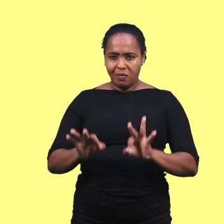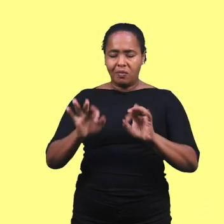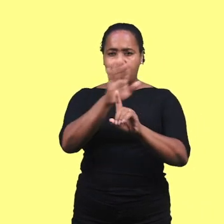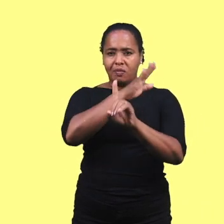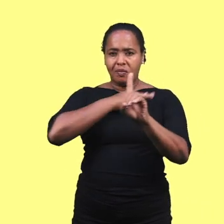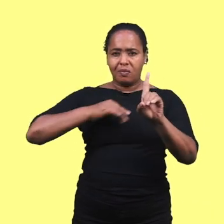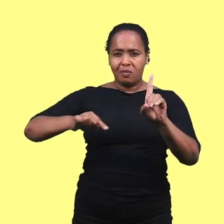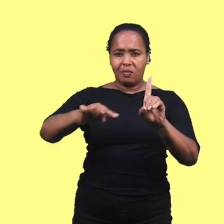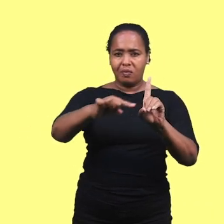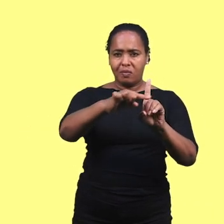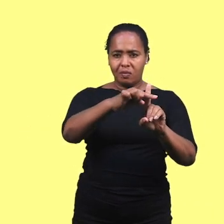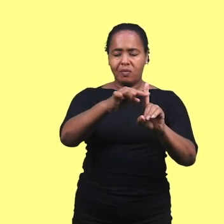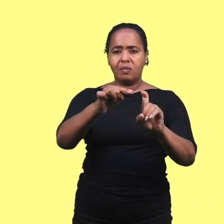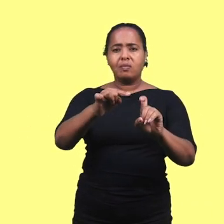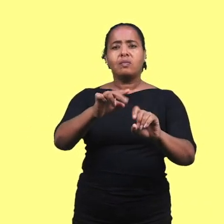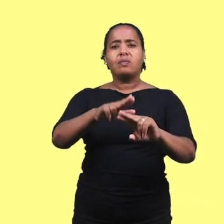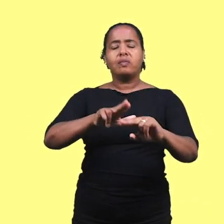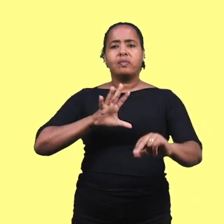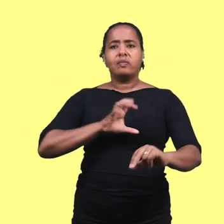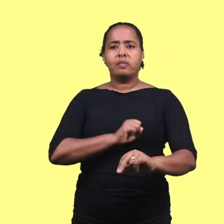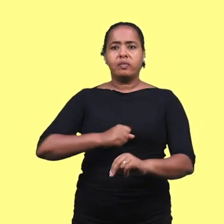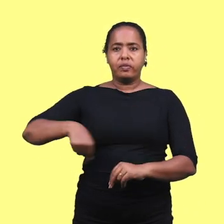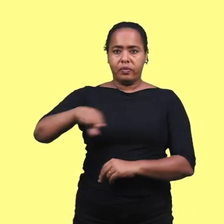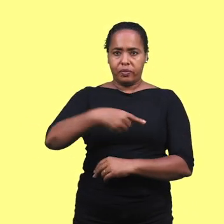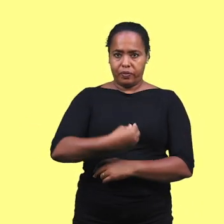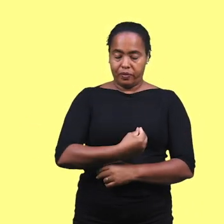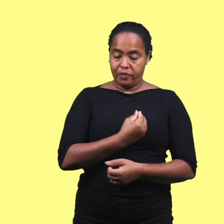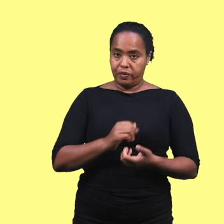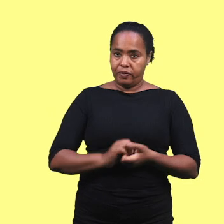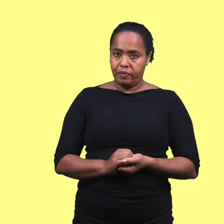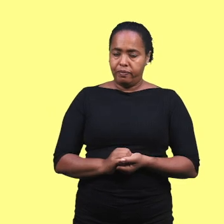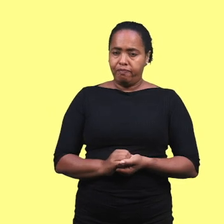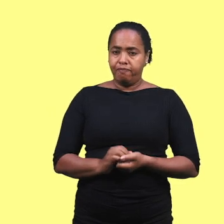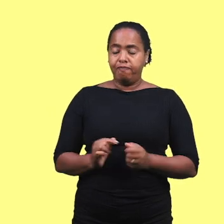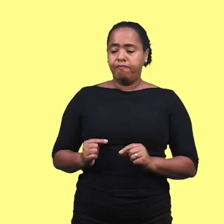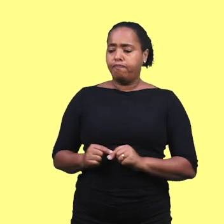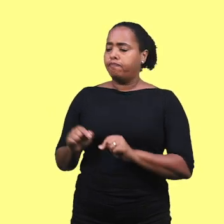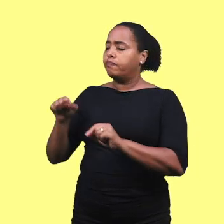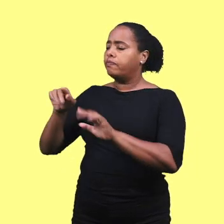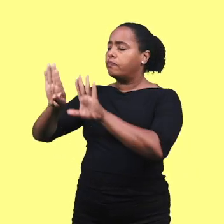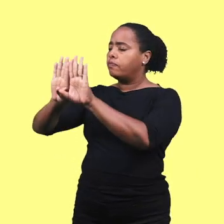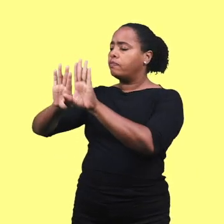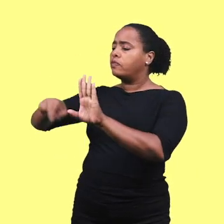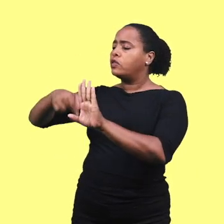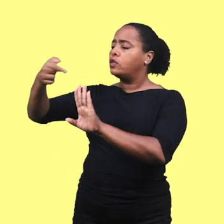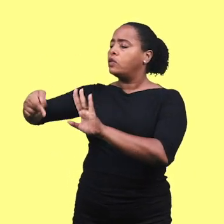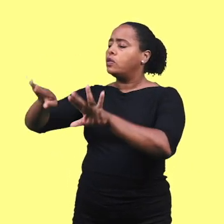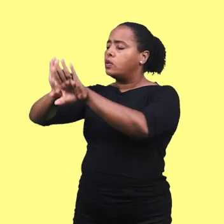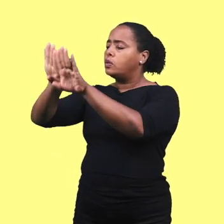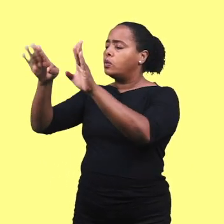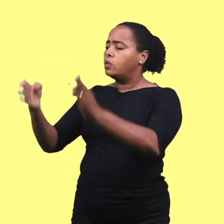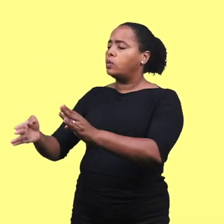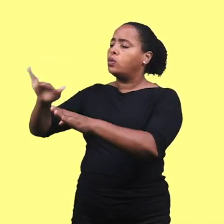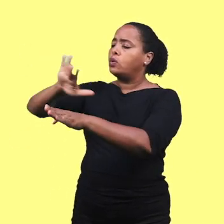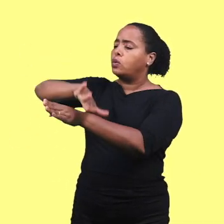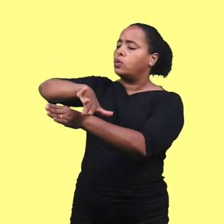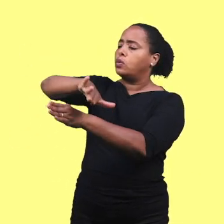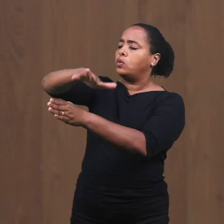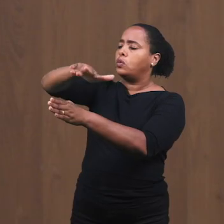спасение. Это была совершенная жертва из любви к нашим жизням. Этот алтарь, он был